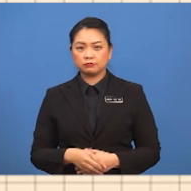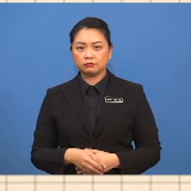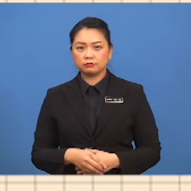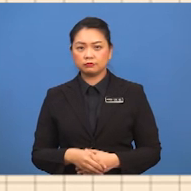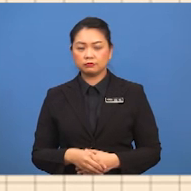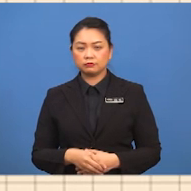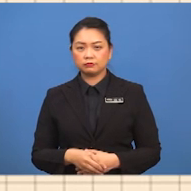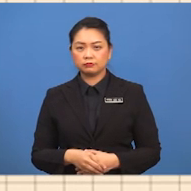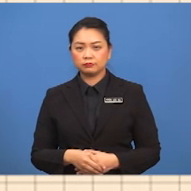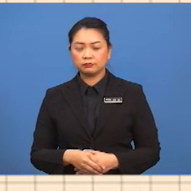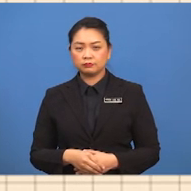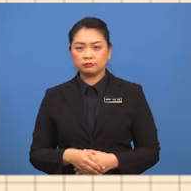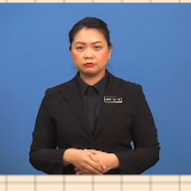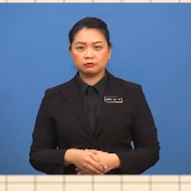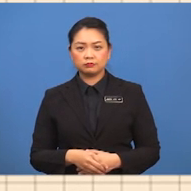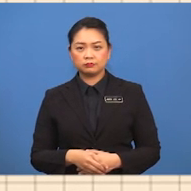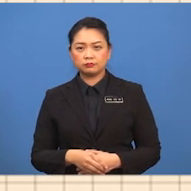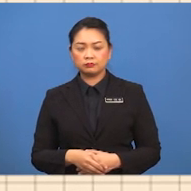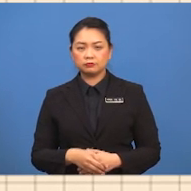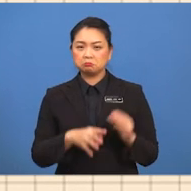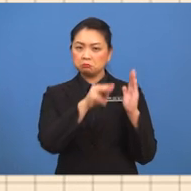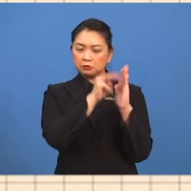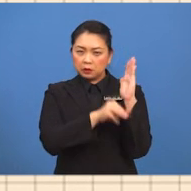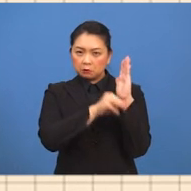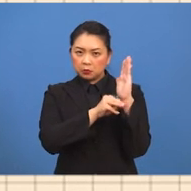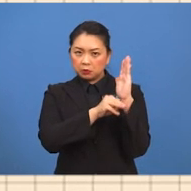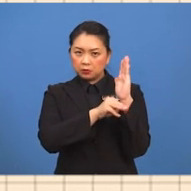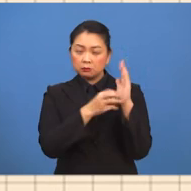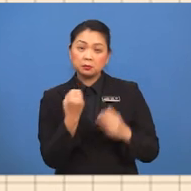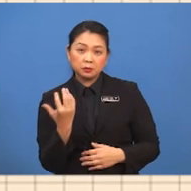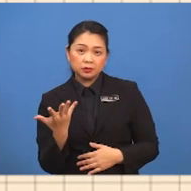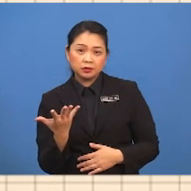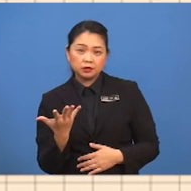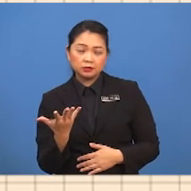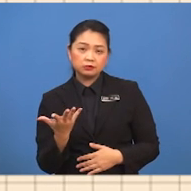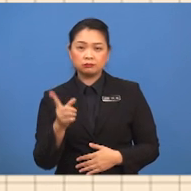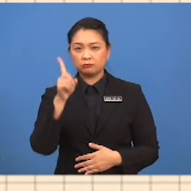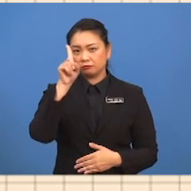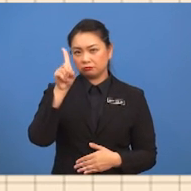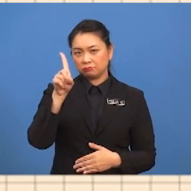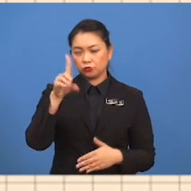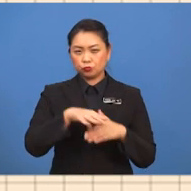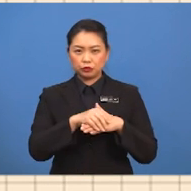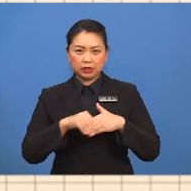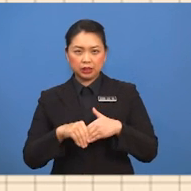Manakala, nilai minimum ialah nilai yang terendah, iaitu